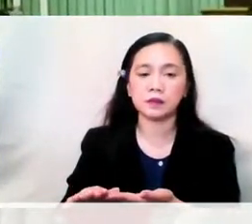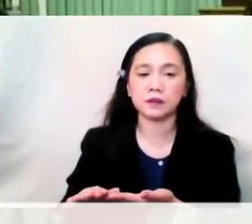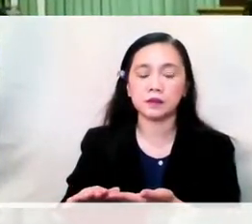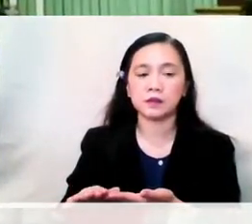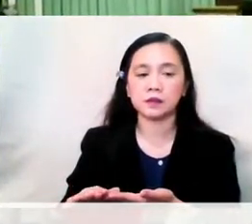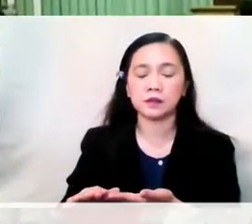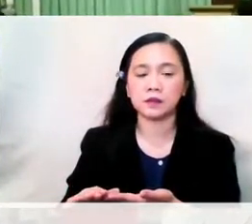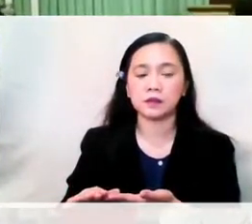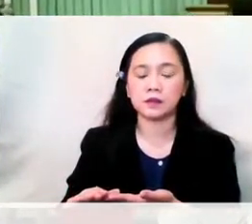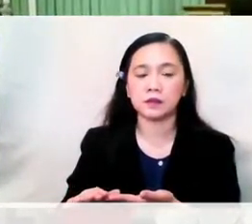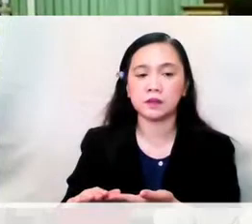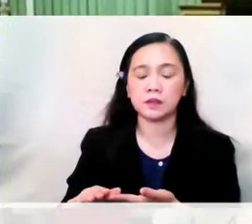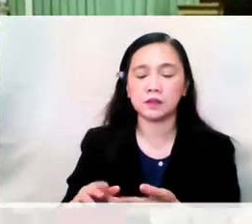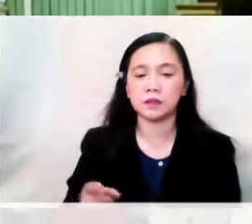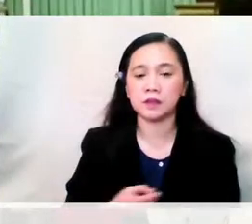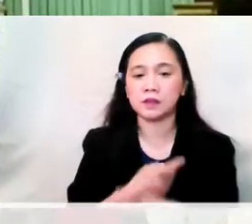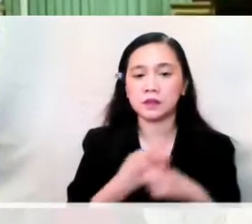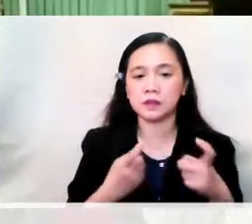namin sa